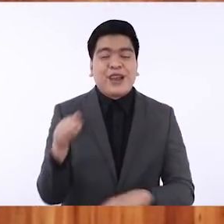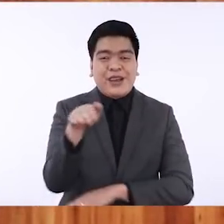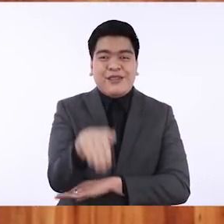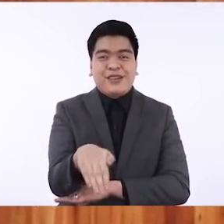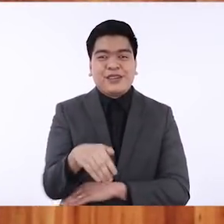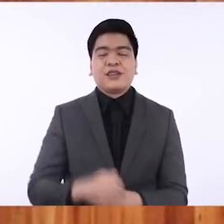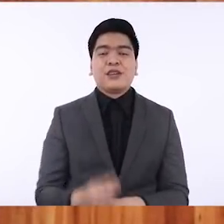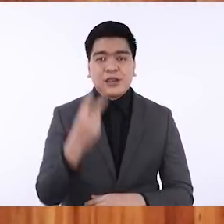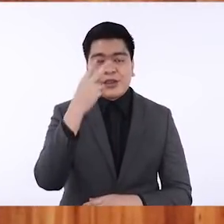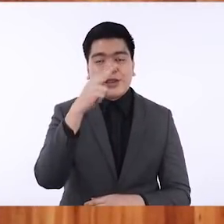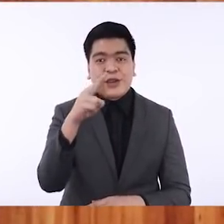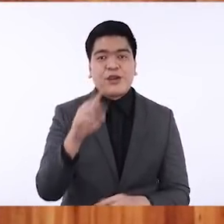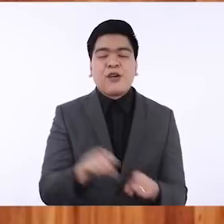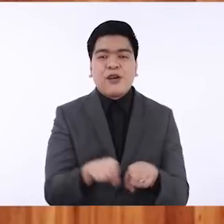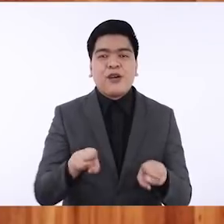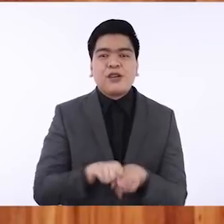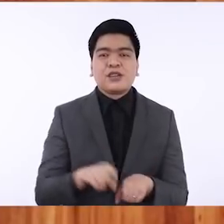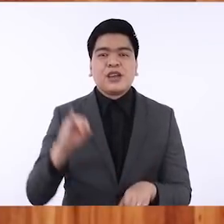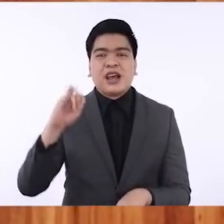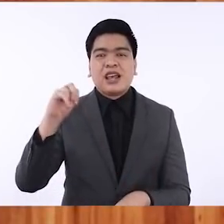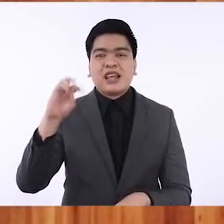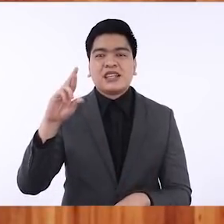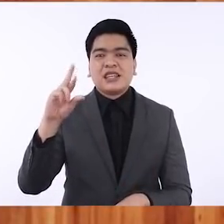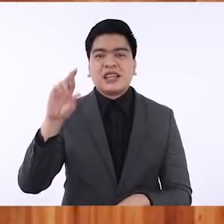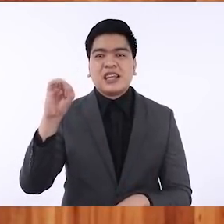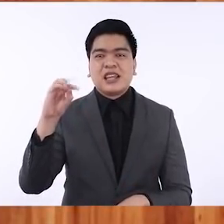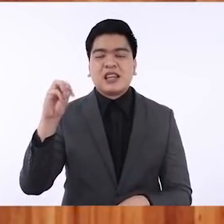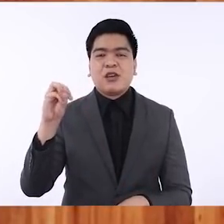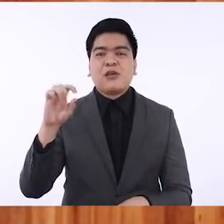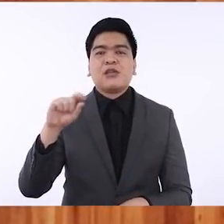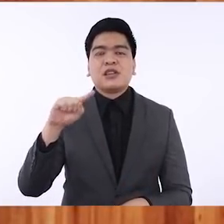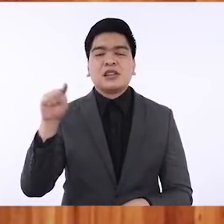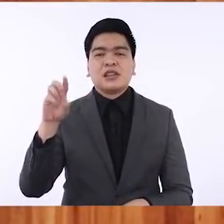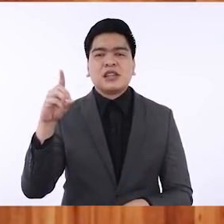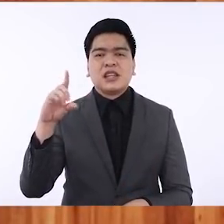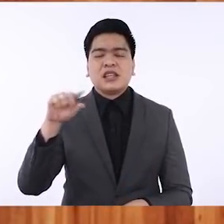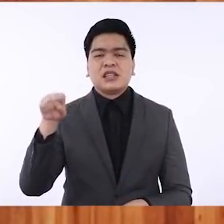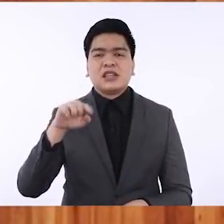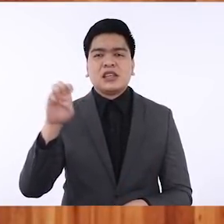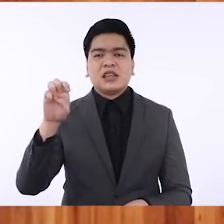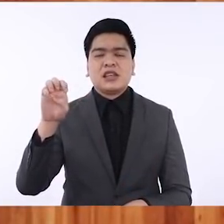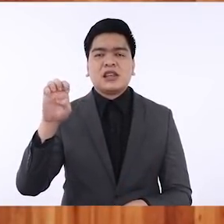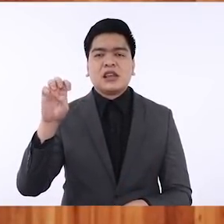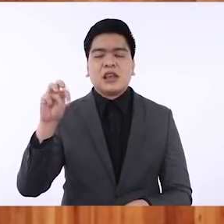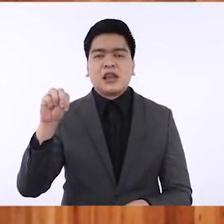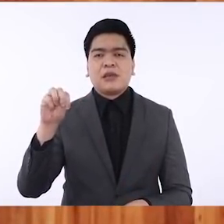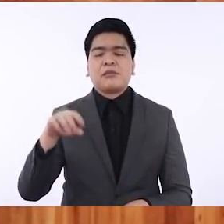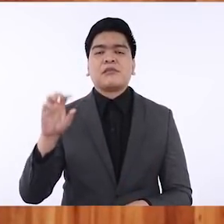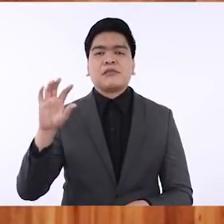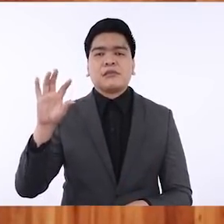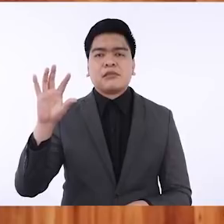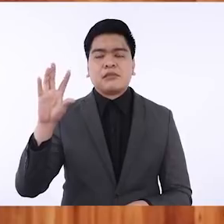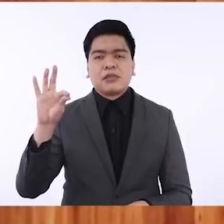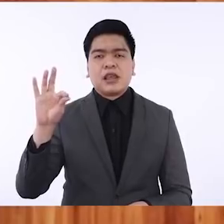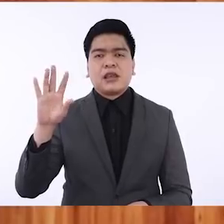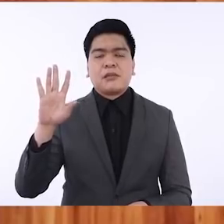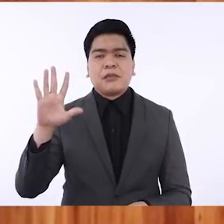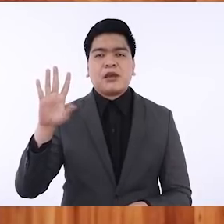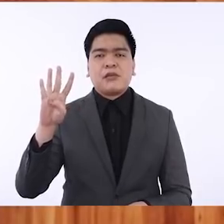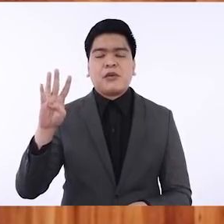ito. Matutunghayan niyo rin po kami sa INC Radio DZEM 954, gayon din sa ating official YouTube